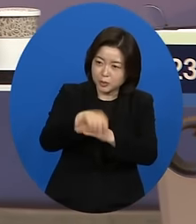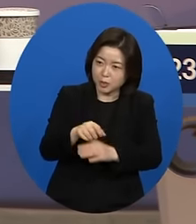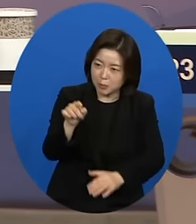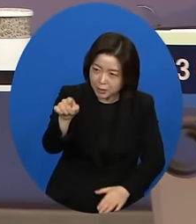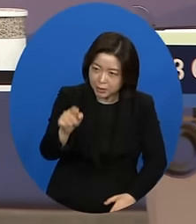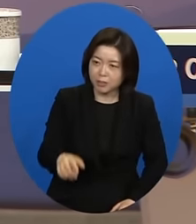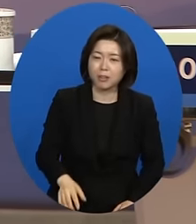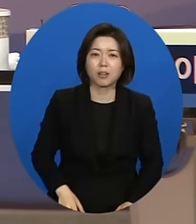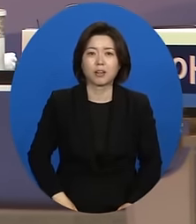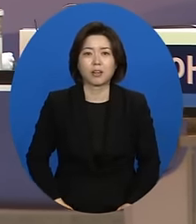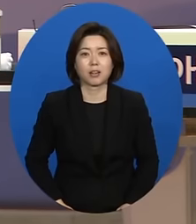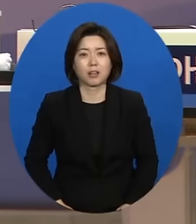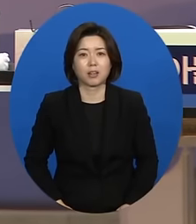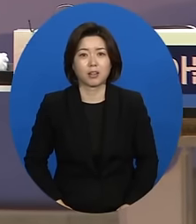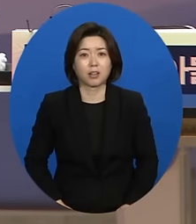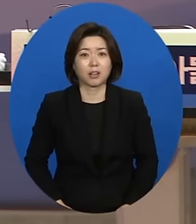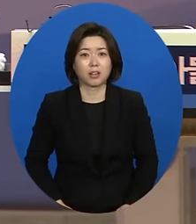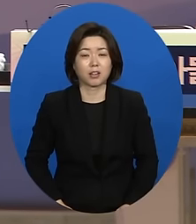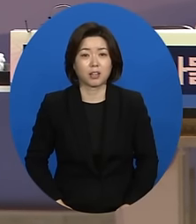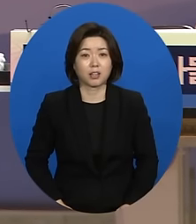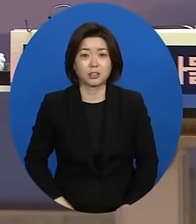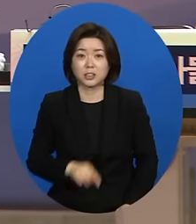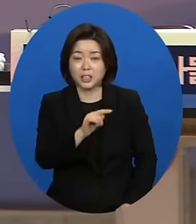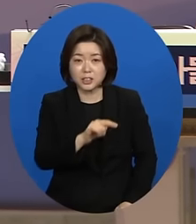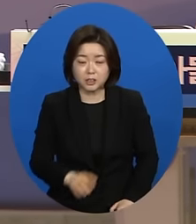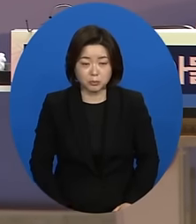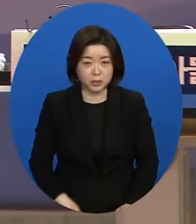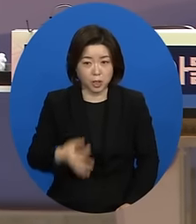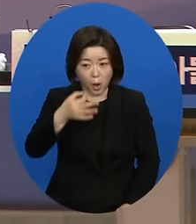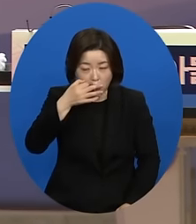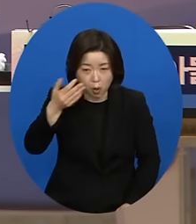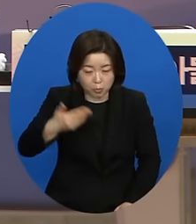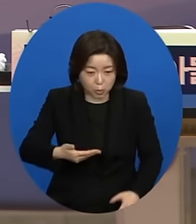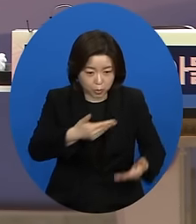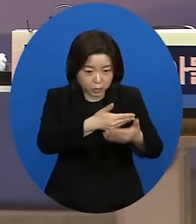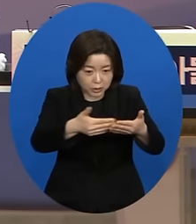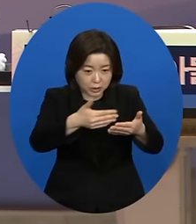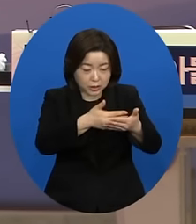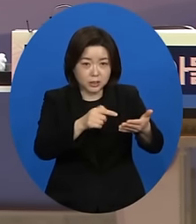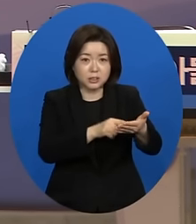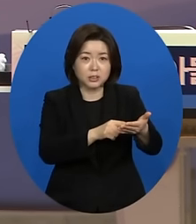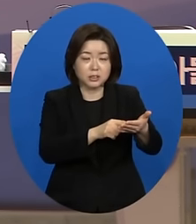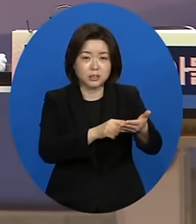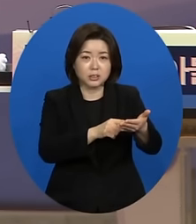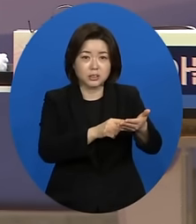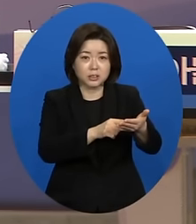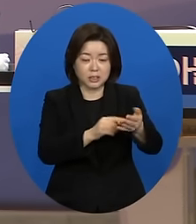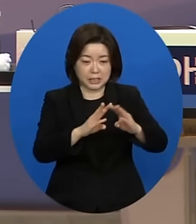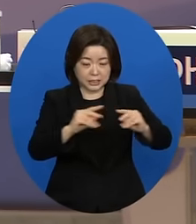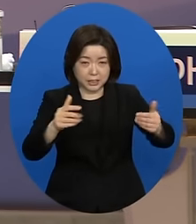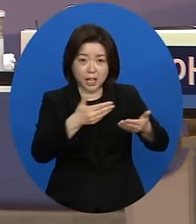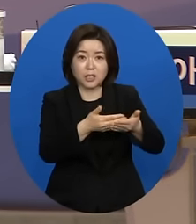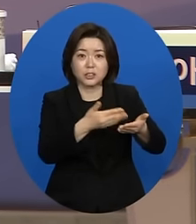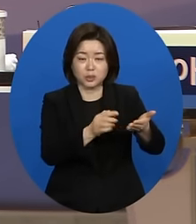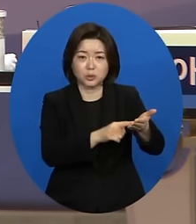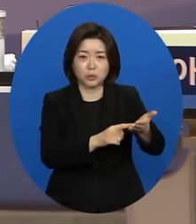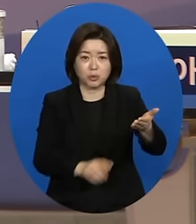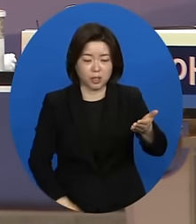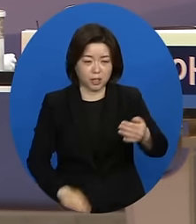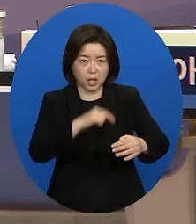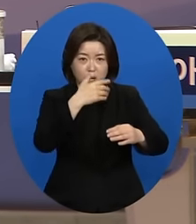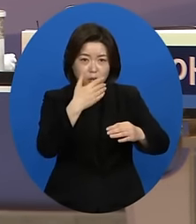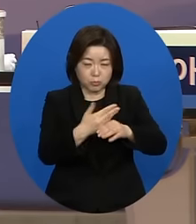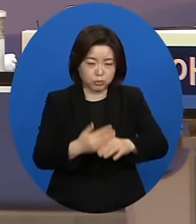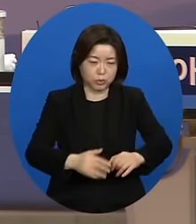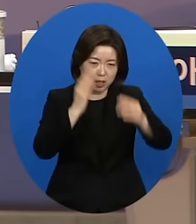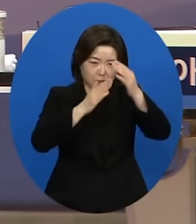너야. 근데 그분이 보여준 지도, 그 지도에 북한의